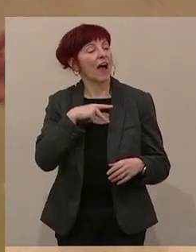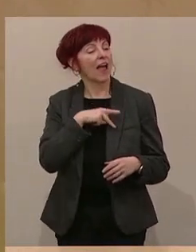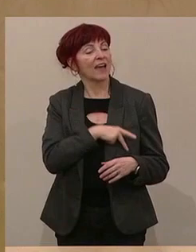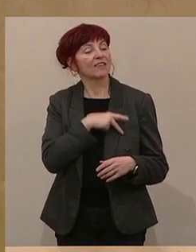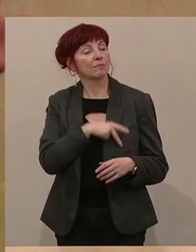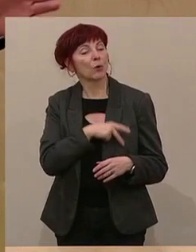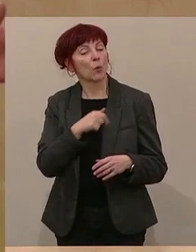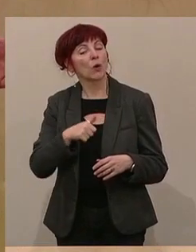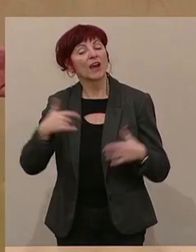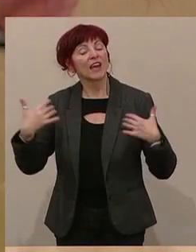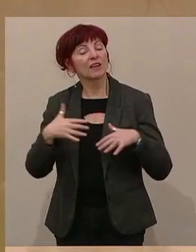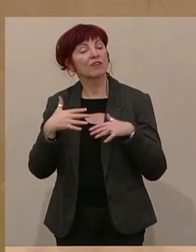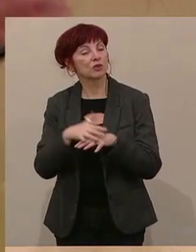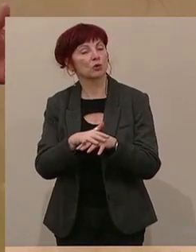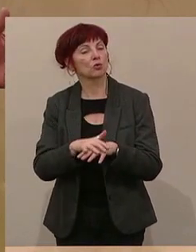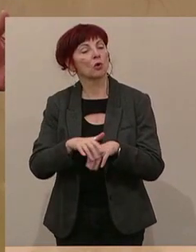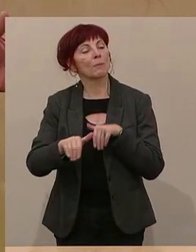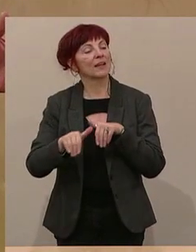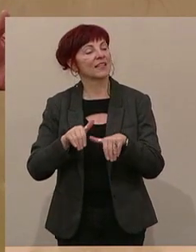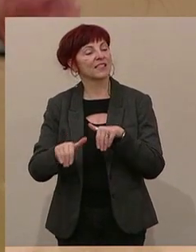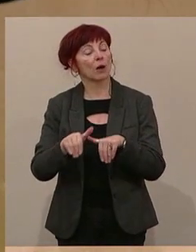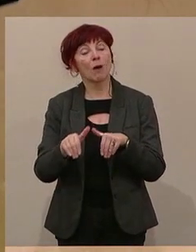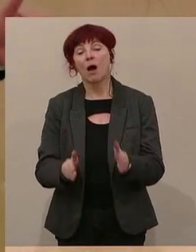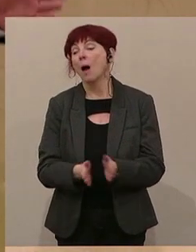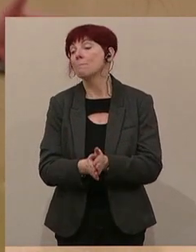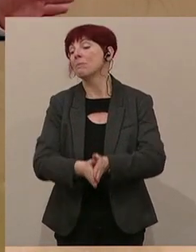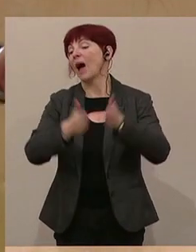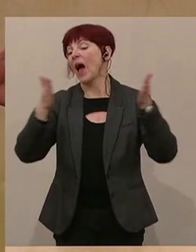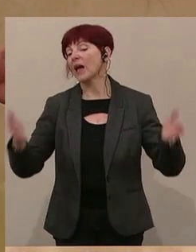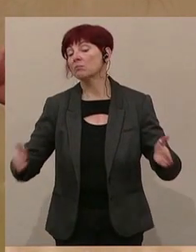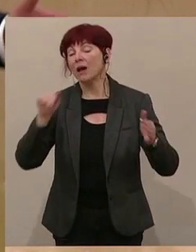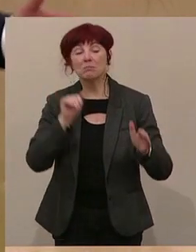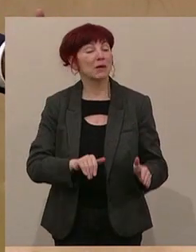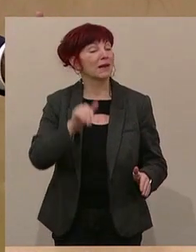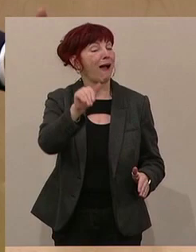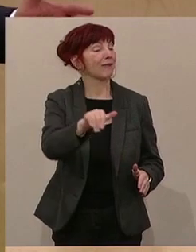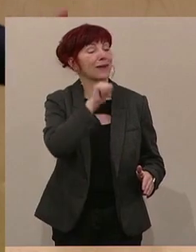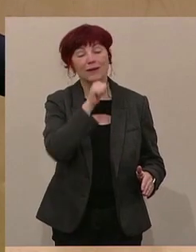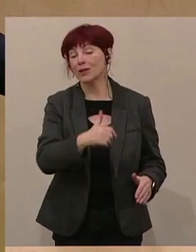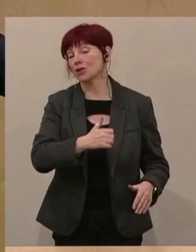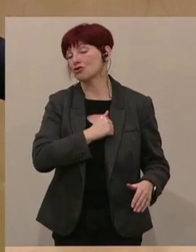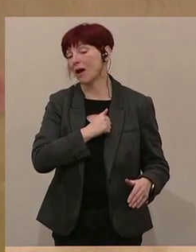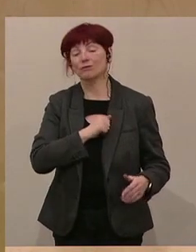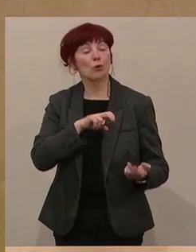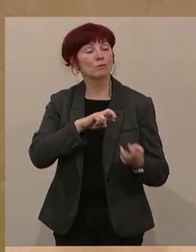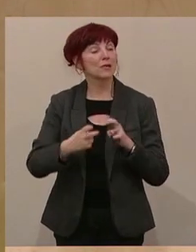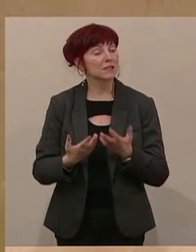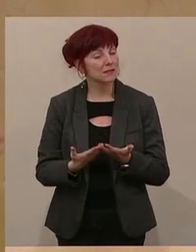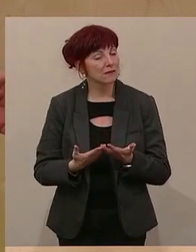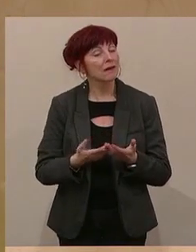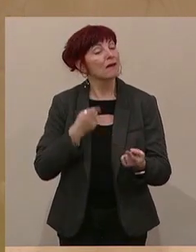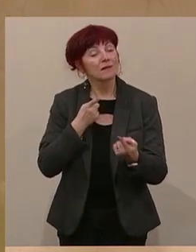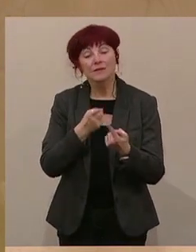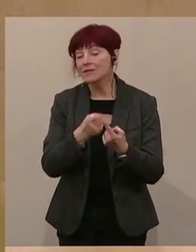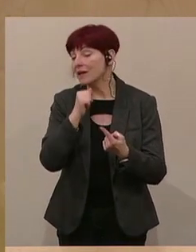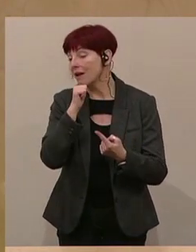bis vor einem Jahr, dass Sie die Breitbandmilliarde nicht umsetzen konnten und die Ziele der Regierung nicht erreicht haben. Auch hier wieder eine